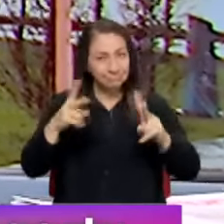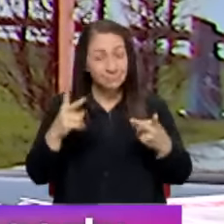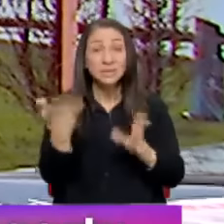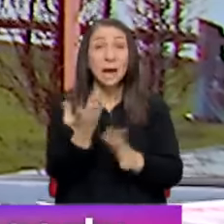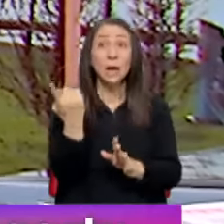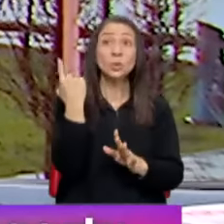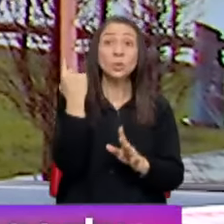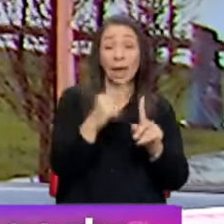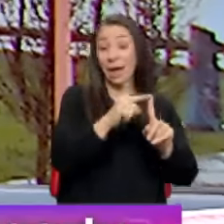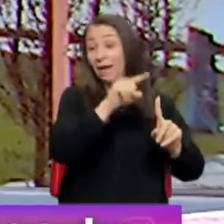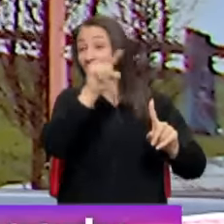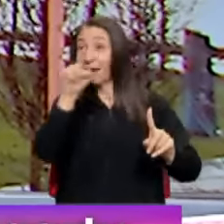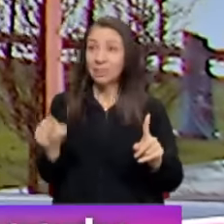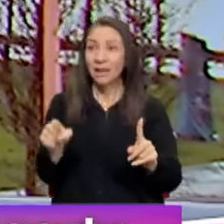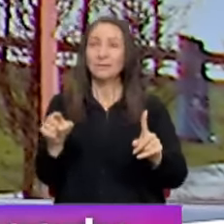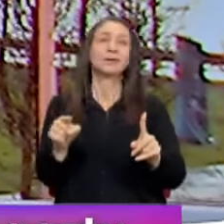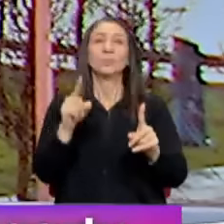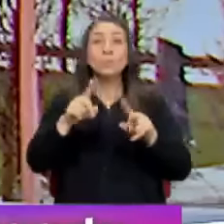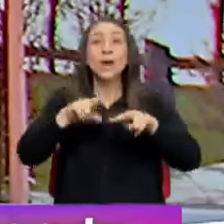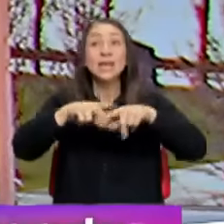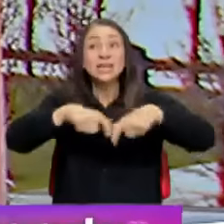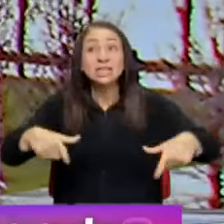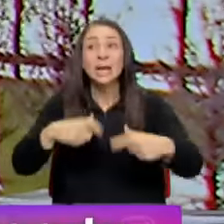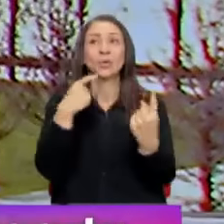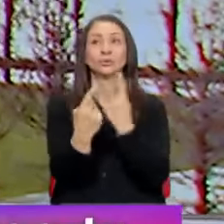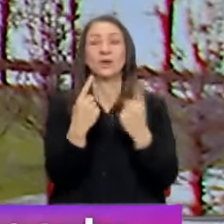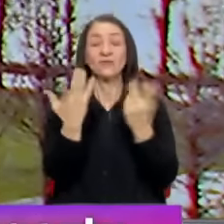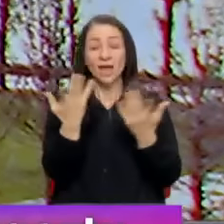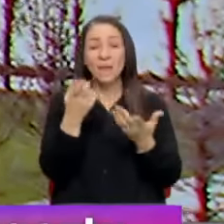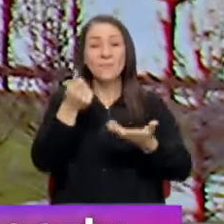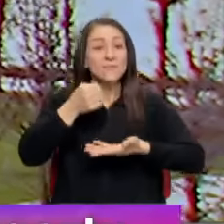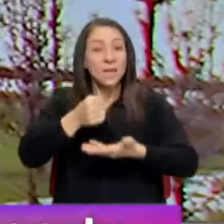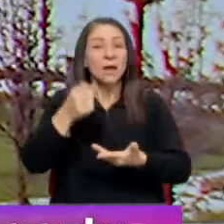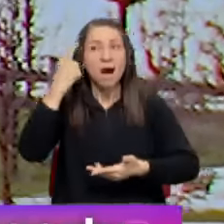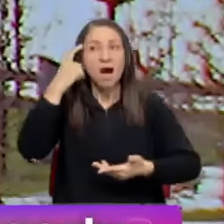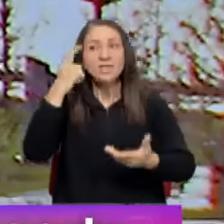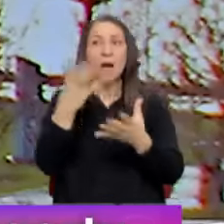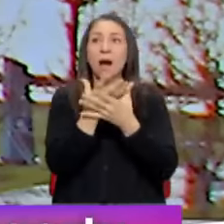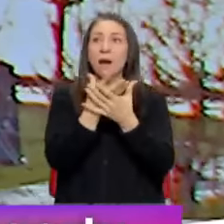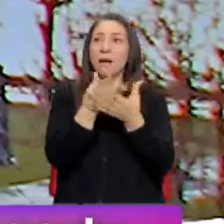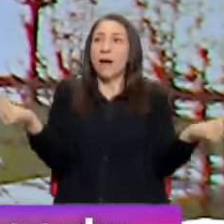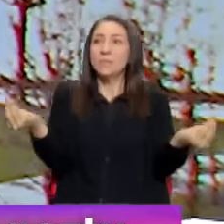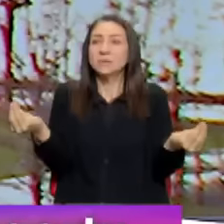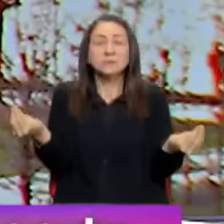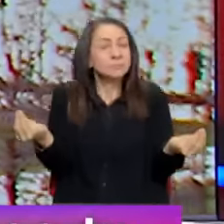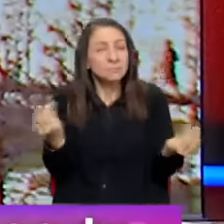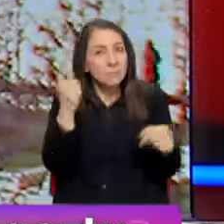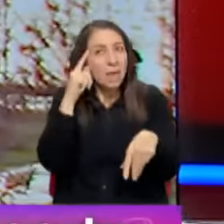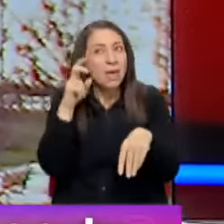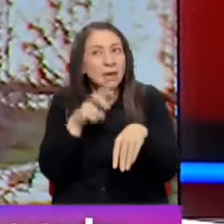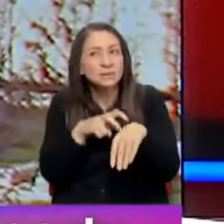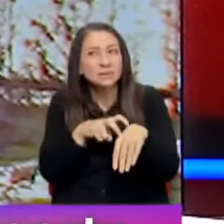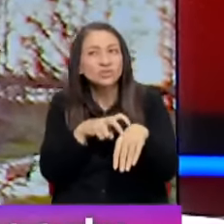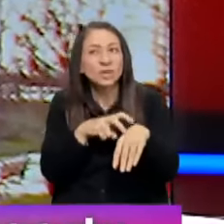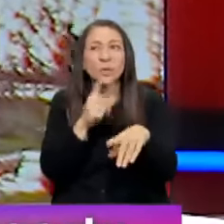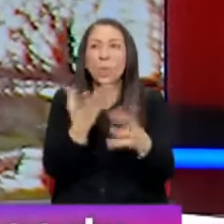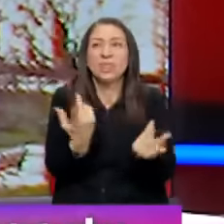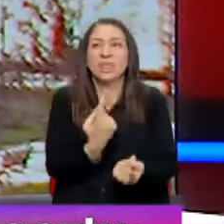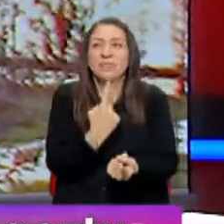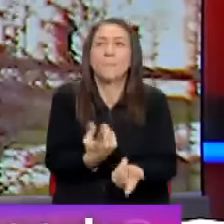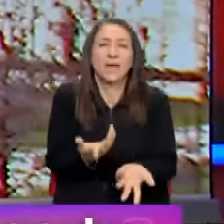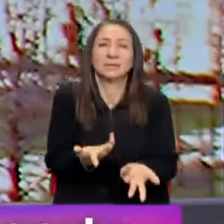düne kadar bu başlık altında konuşacağız ve finansal hafıza kaybını bir hatırlayacağız. O ne